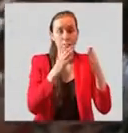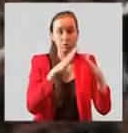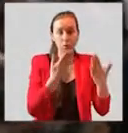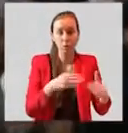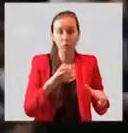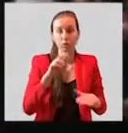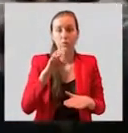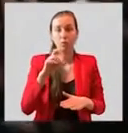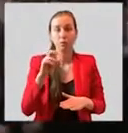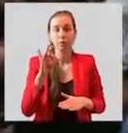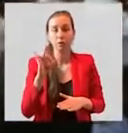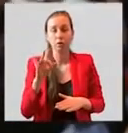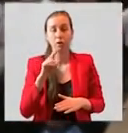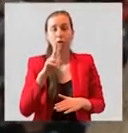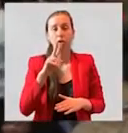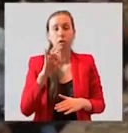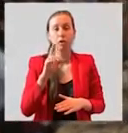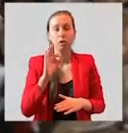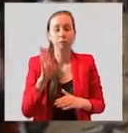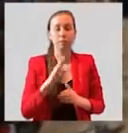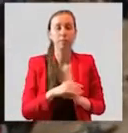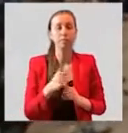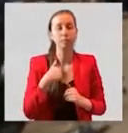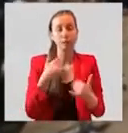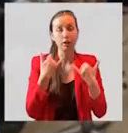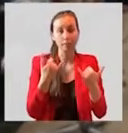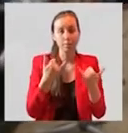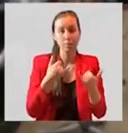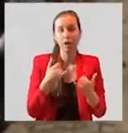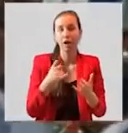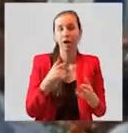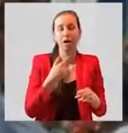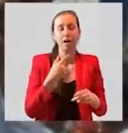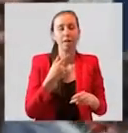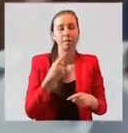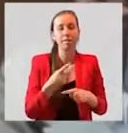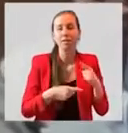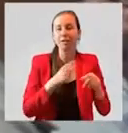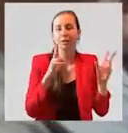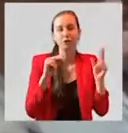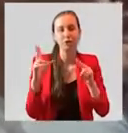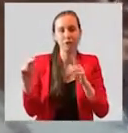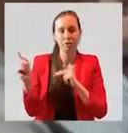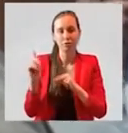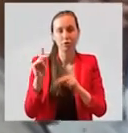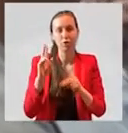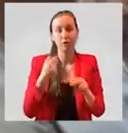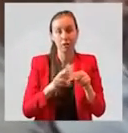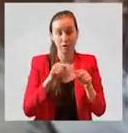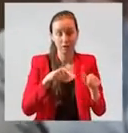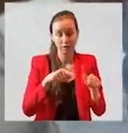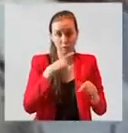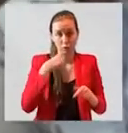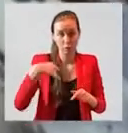лауреат Государственной премии СССР, скульптор Вячеслав Михайлович Клыков. Я сегодня бесконечно счастлив,